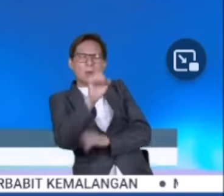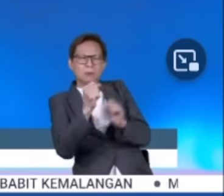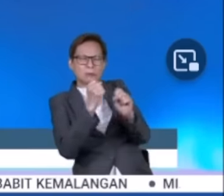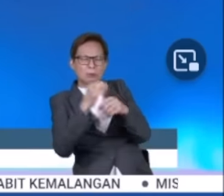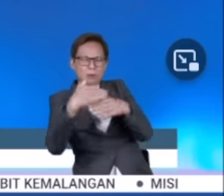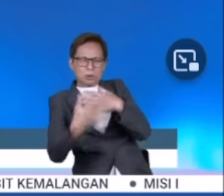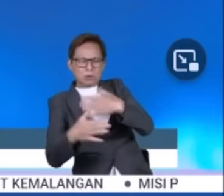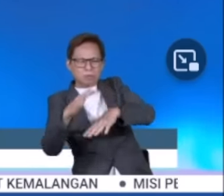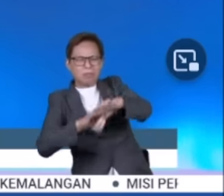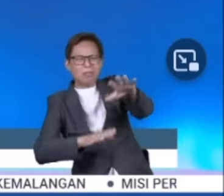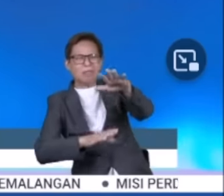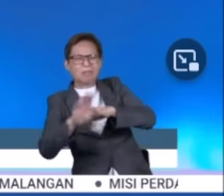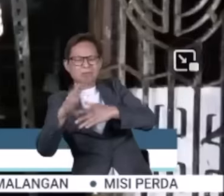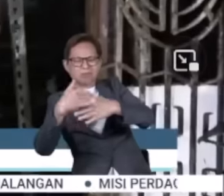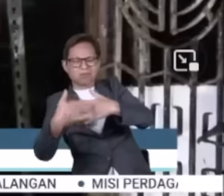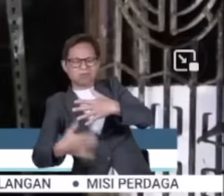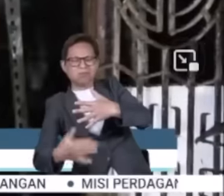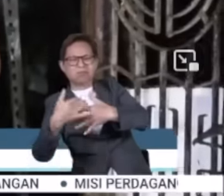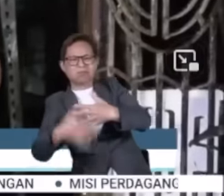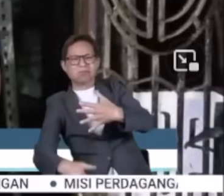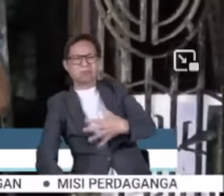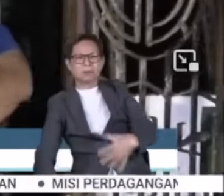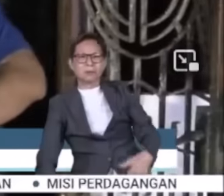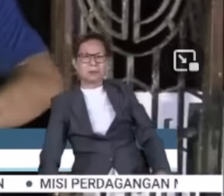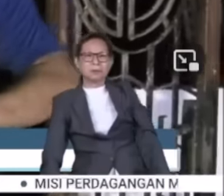cedera di tangan.